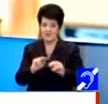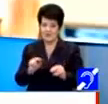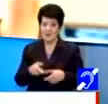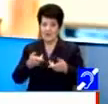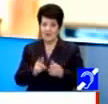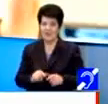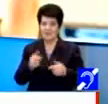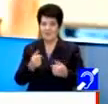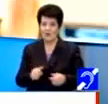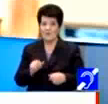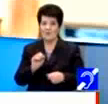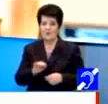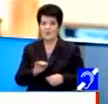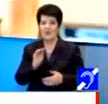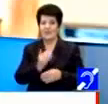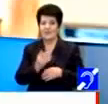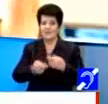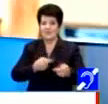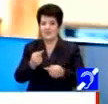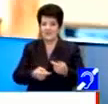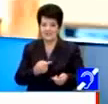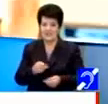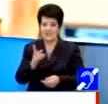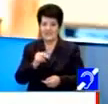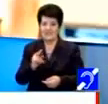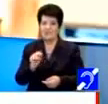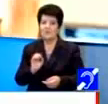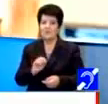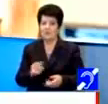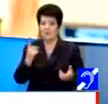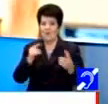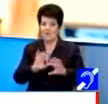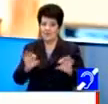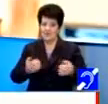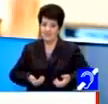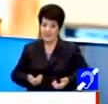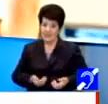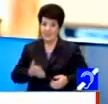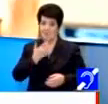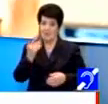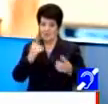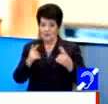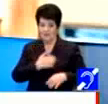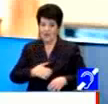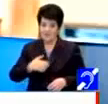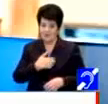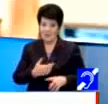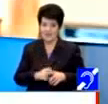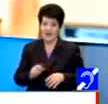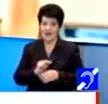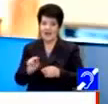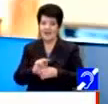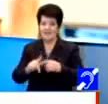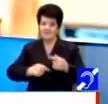adevărați formatori de opinii, apreciați de generații de discipoli. Vom descoperi poveștile de viață ale mai multor dascăli valoroși ce au educat